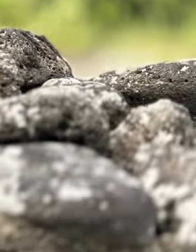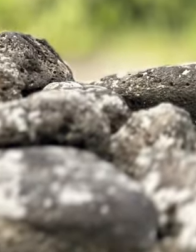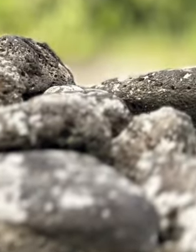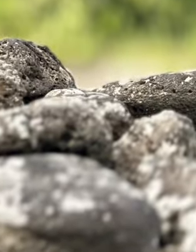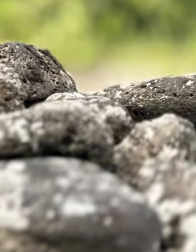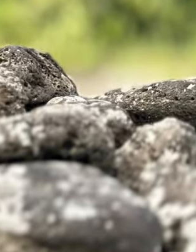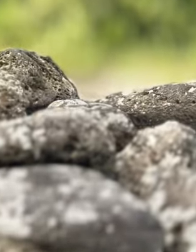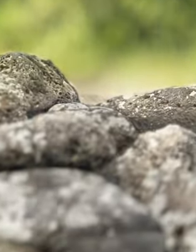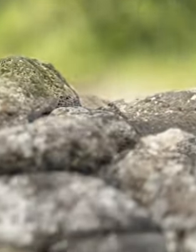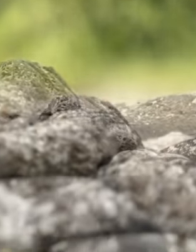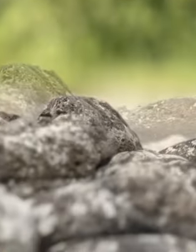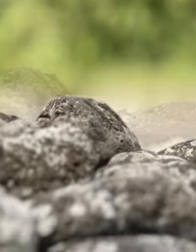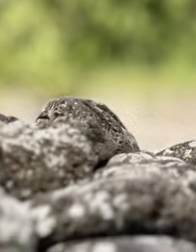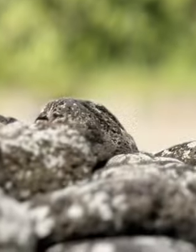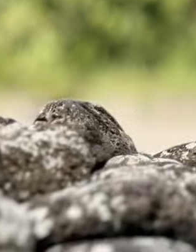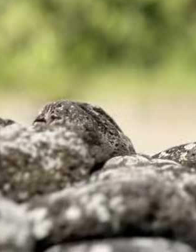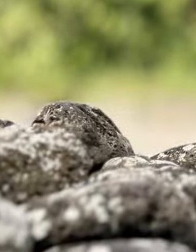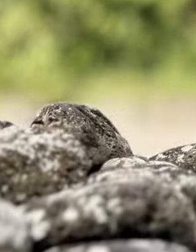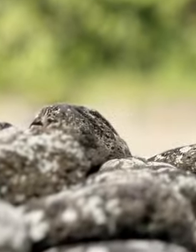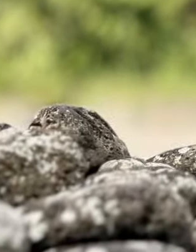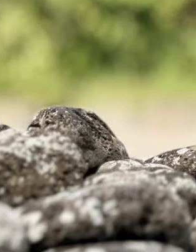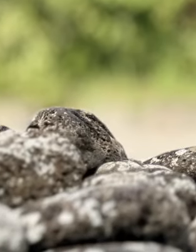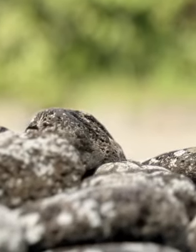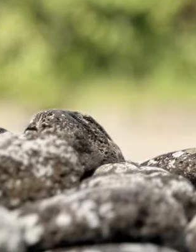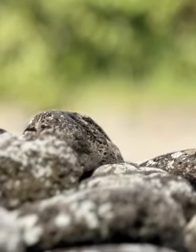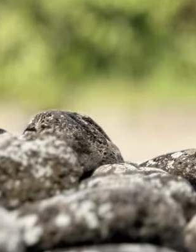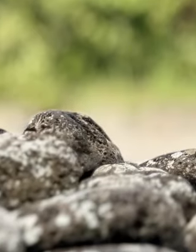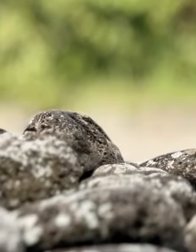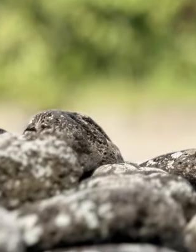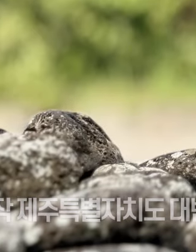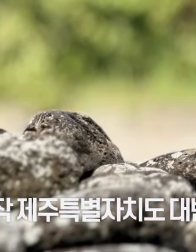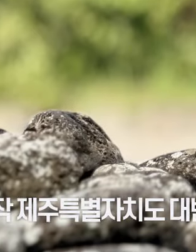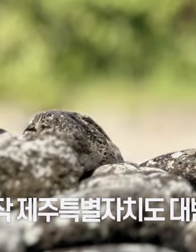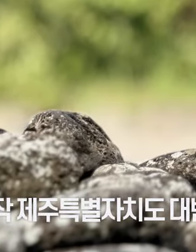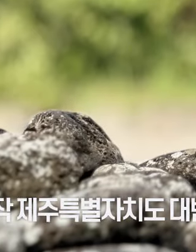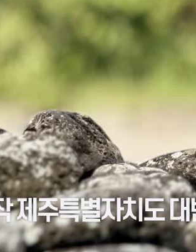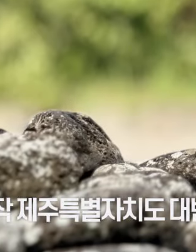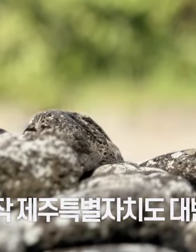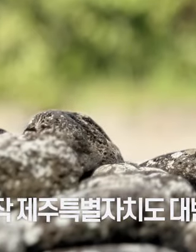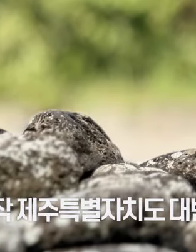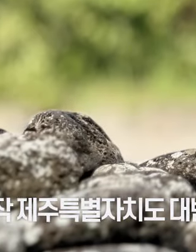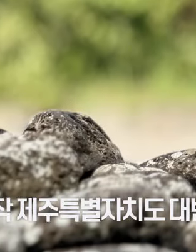없어 나는 언제나 행복한 돌담.